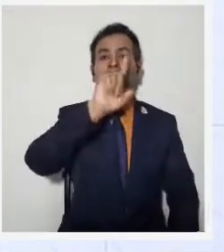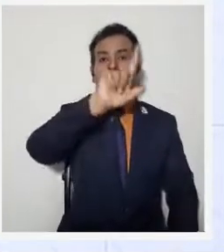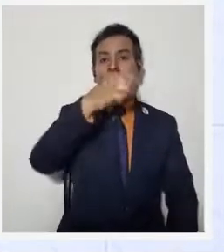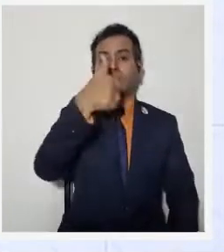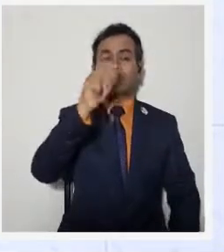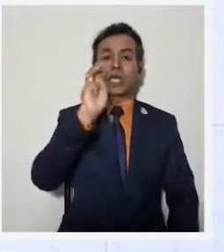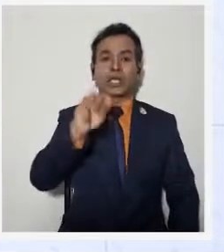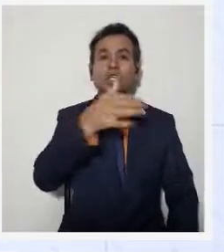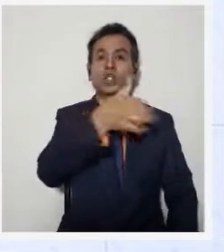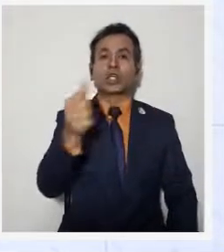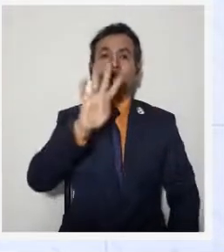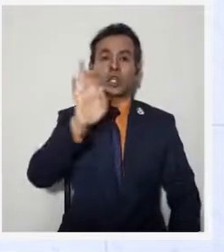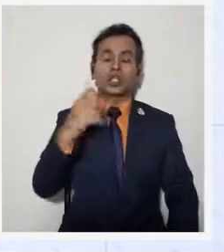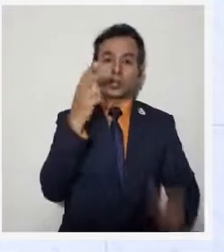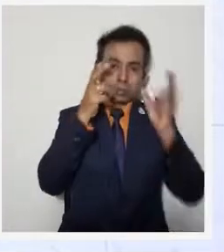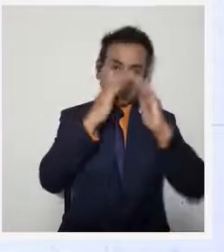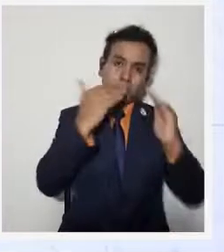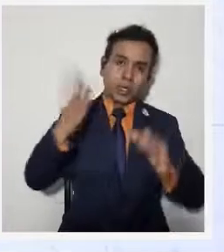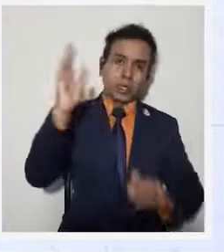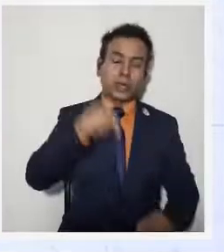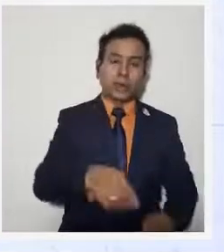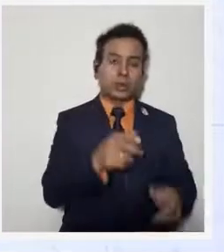2,12,983 জন এবং এ পর্যন্ত ছাড় পেয়েছেন